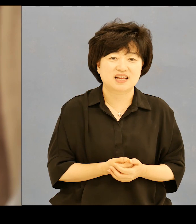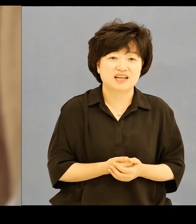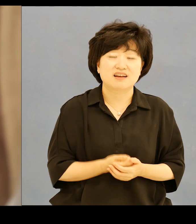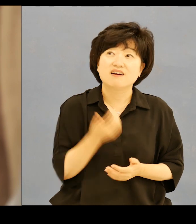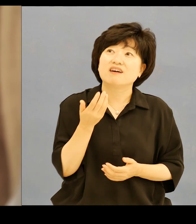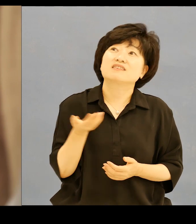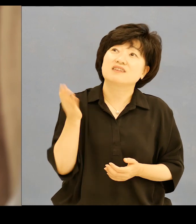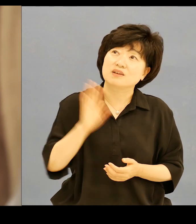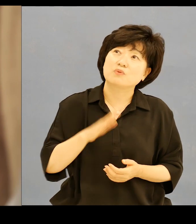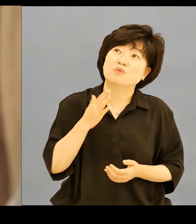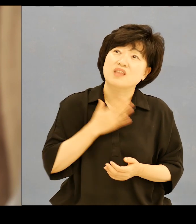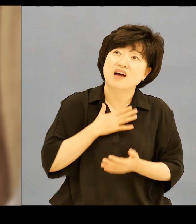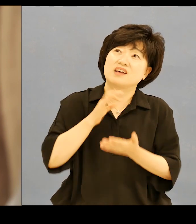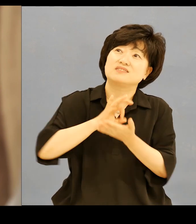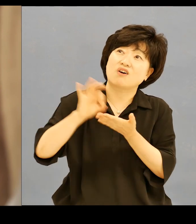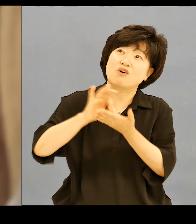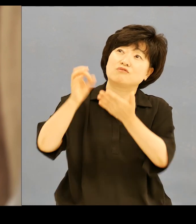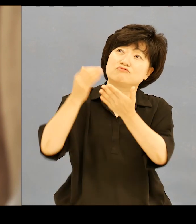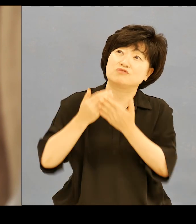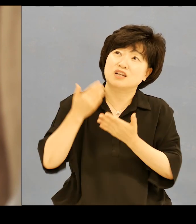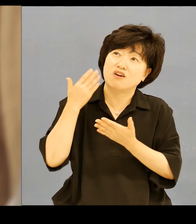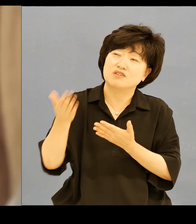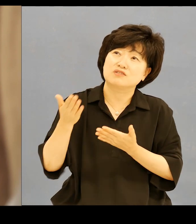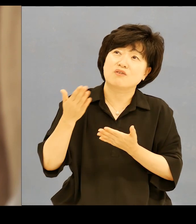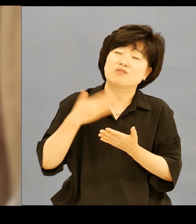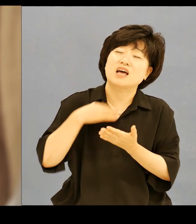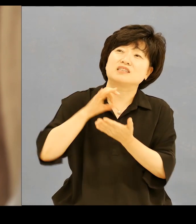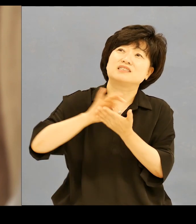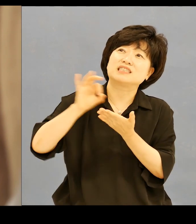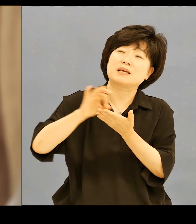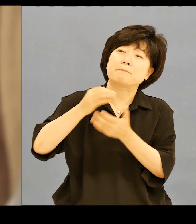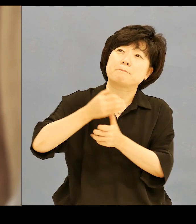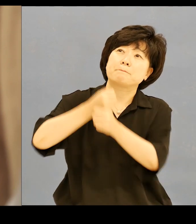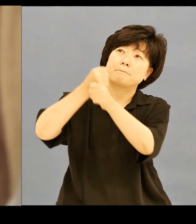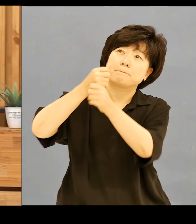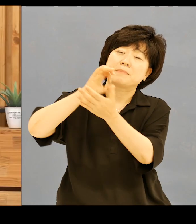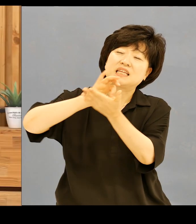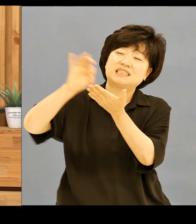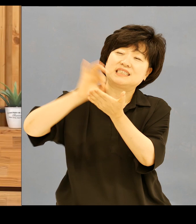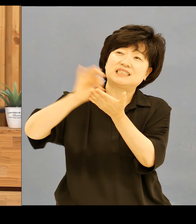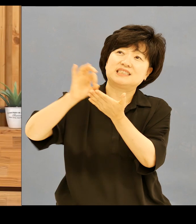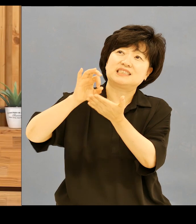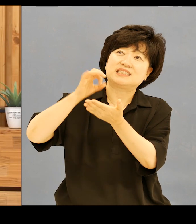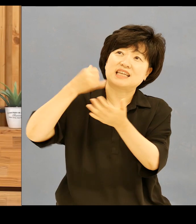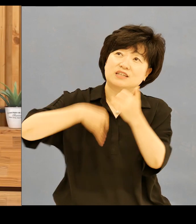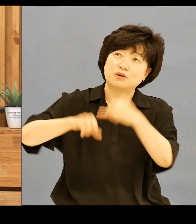그래도 저 써주실 거죠. 쓰임받는 자녀로 사용해 주실 거죠.